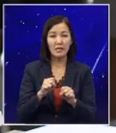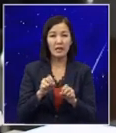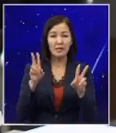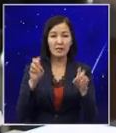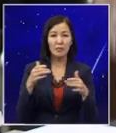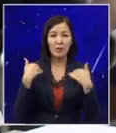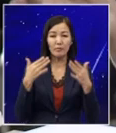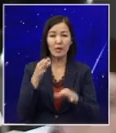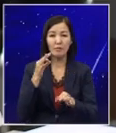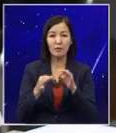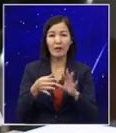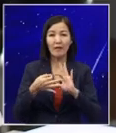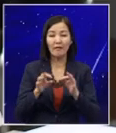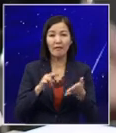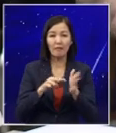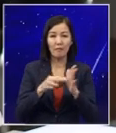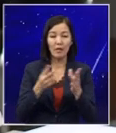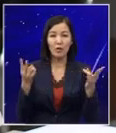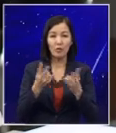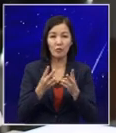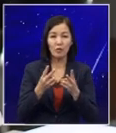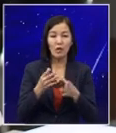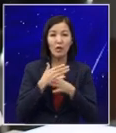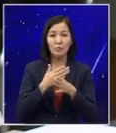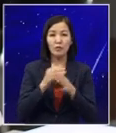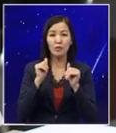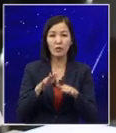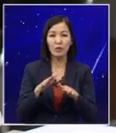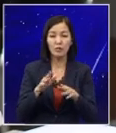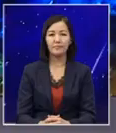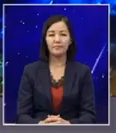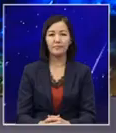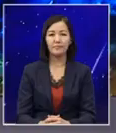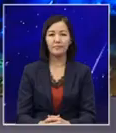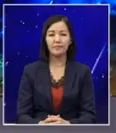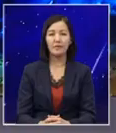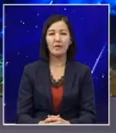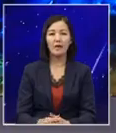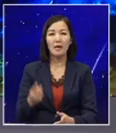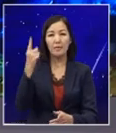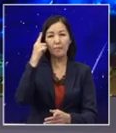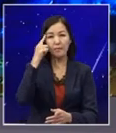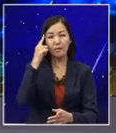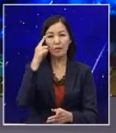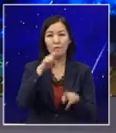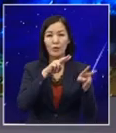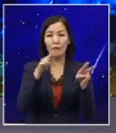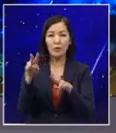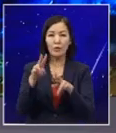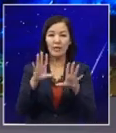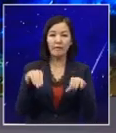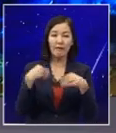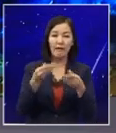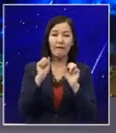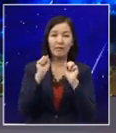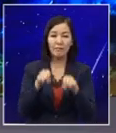У вас должен быть конкретный план, который будет способствовать решению озвученных проблем. По мнению наблюдателей, дебаты дали возможность